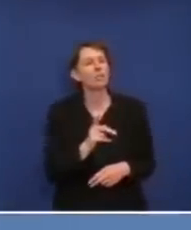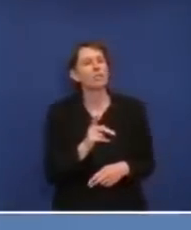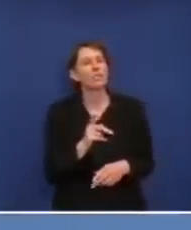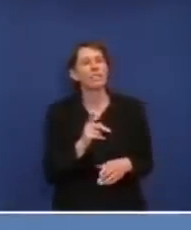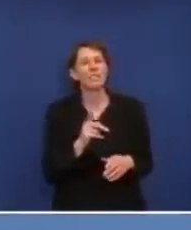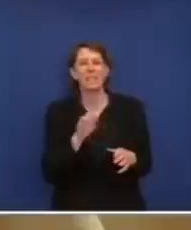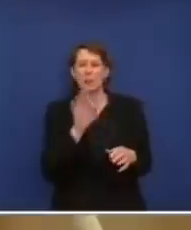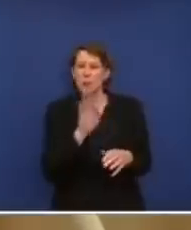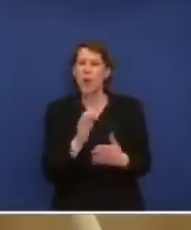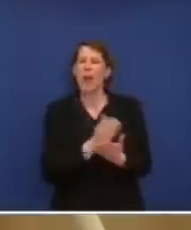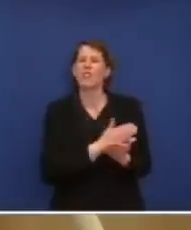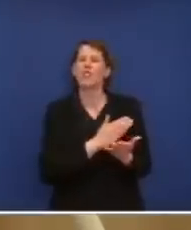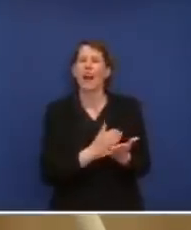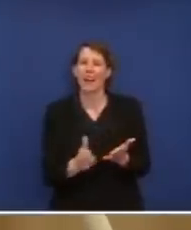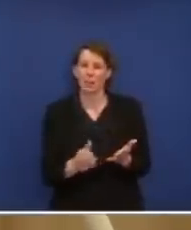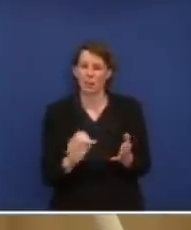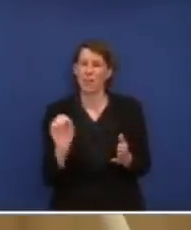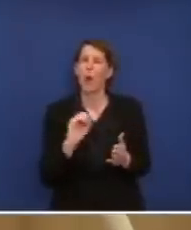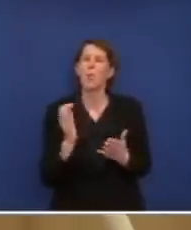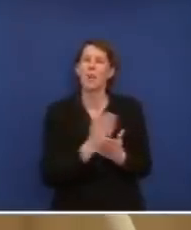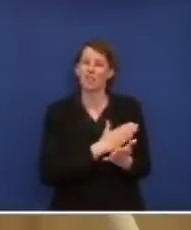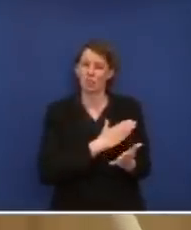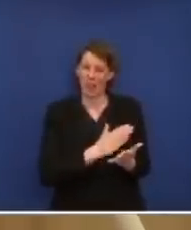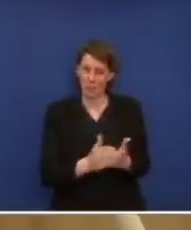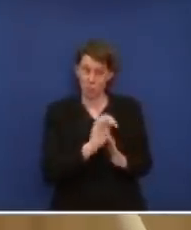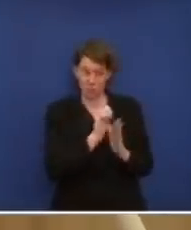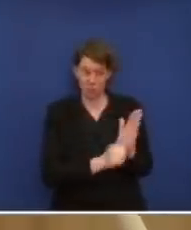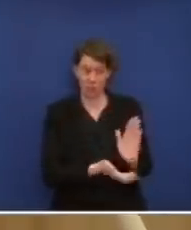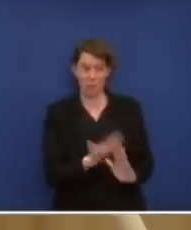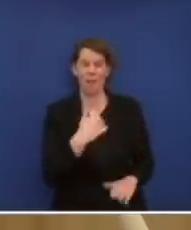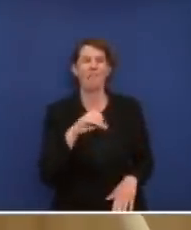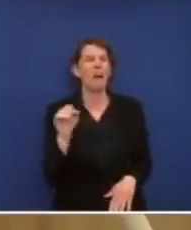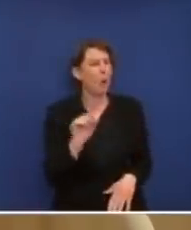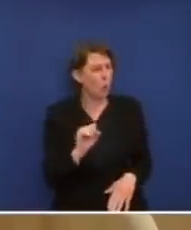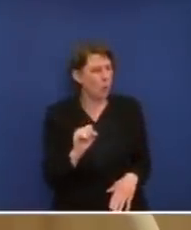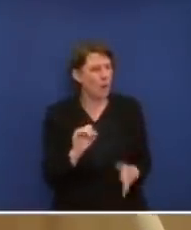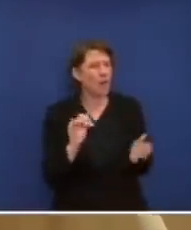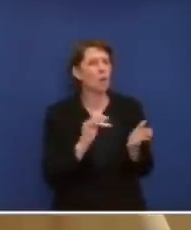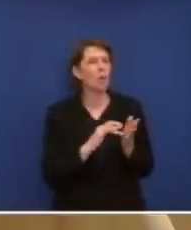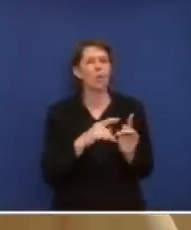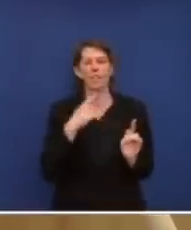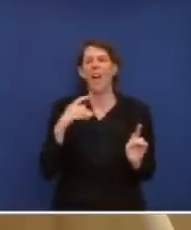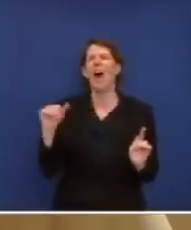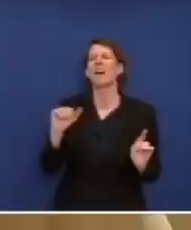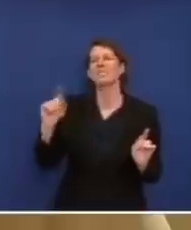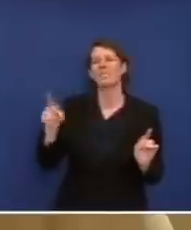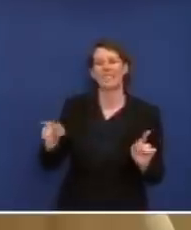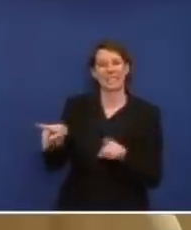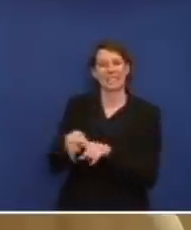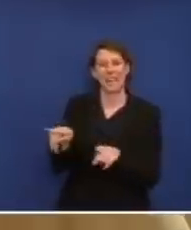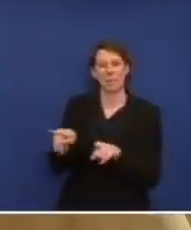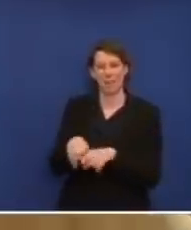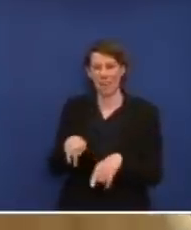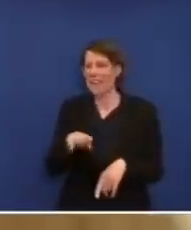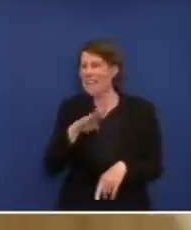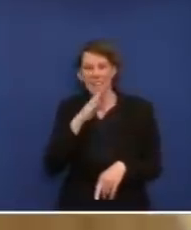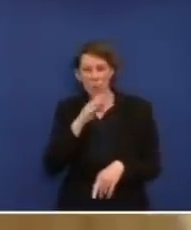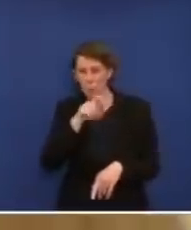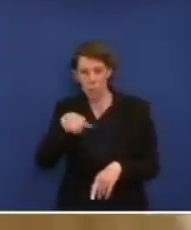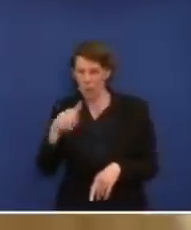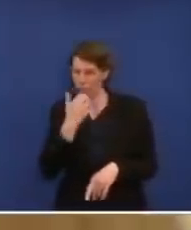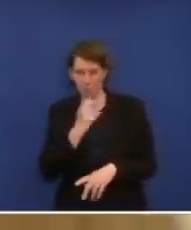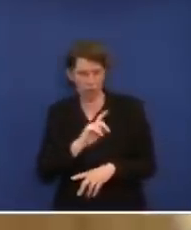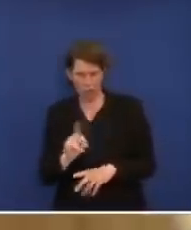der entscheidende Punkt für die Entscheidung der Aufhebung der Priorisierung ist, dass Sie sagen, dass wie bei AstraZeneca sehen, das wollen nicht genug Menschen, weil